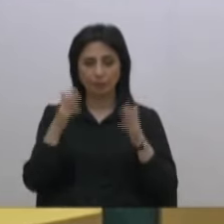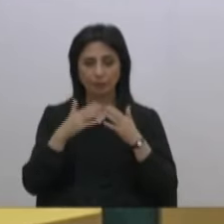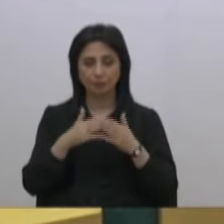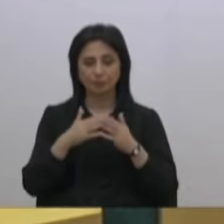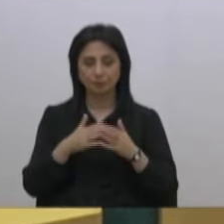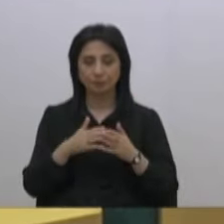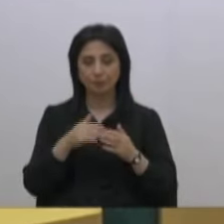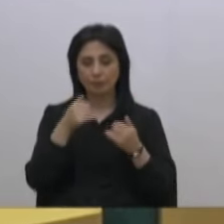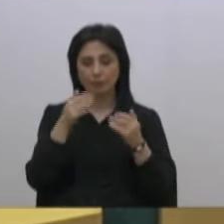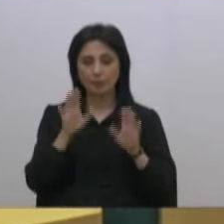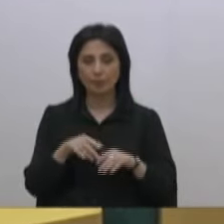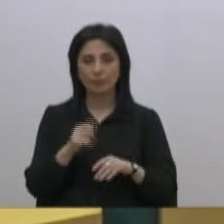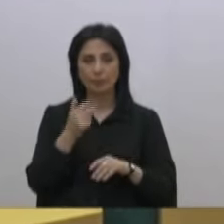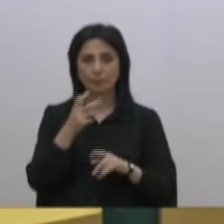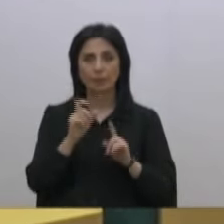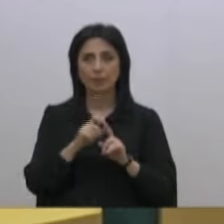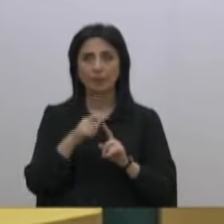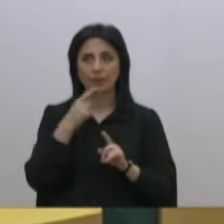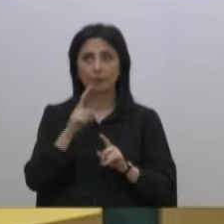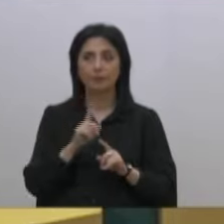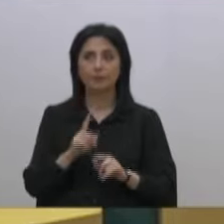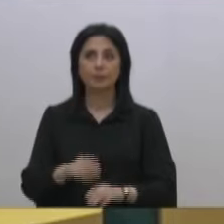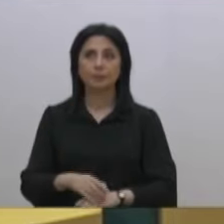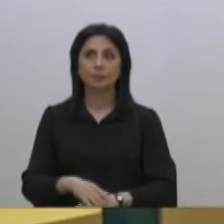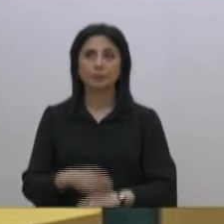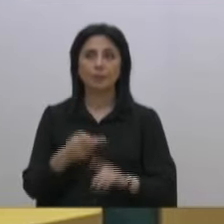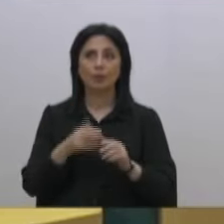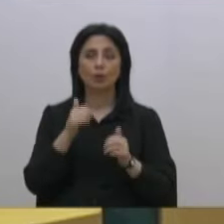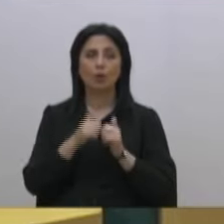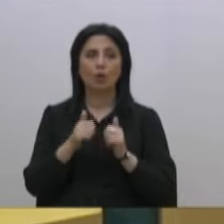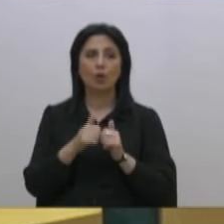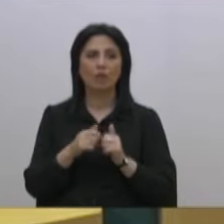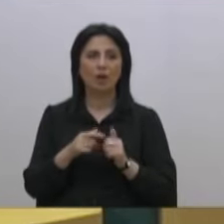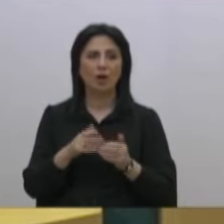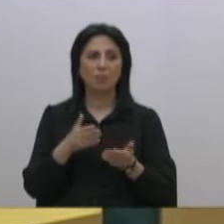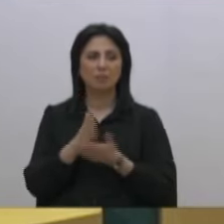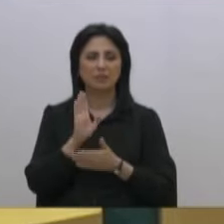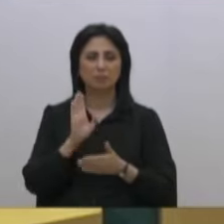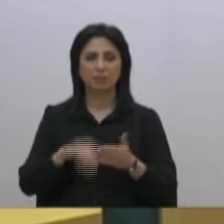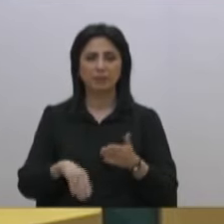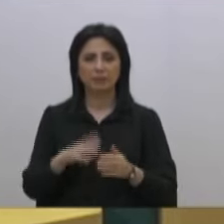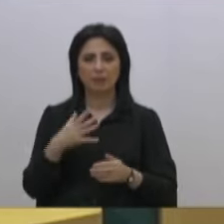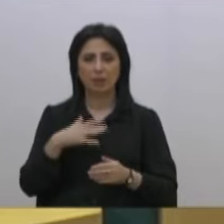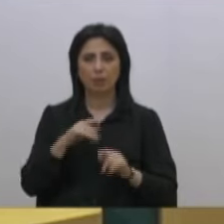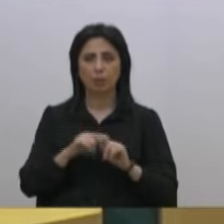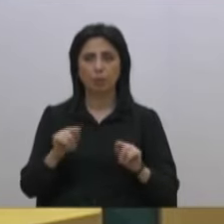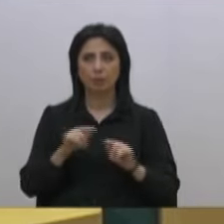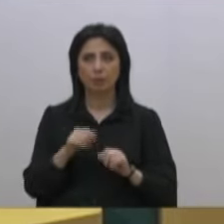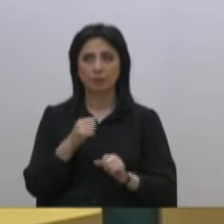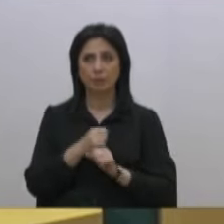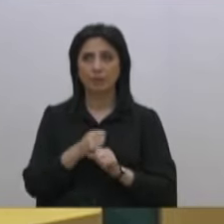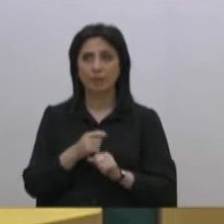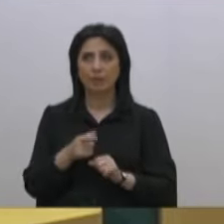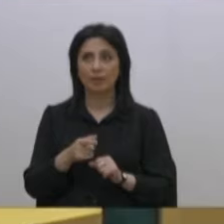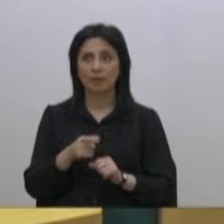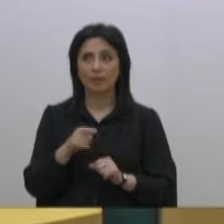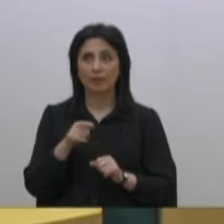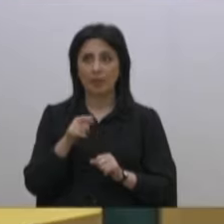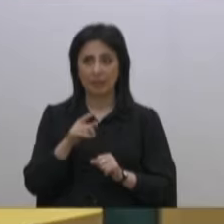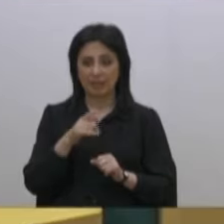და არ შემიძლია რამდენიმე სიტყვა არ თქვა იმ ყოველად უპრინციპო ბაზე, რომელსაც ქართული ოპოზიცია ავლენს. ესე იგი,